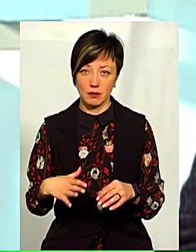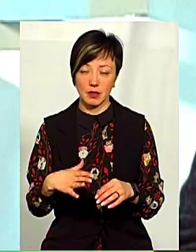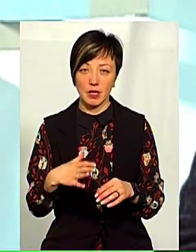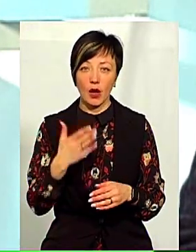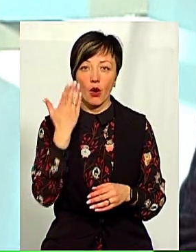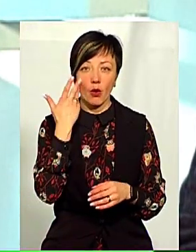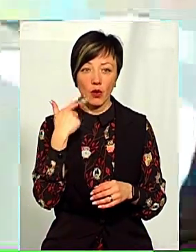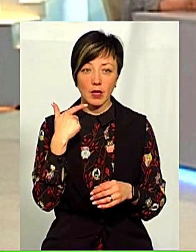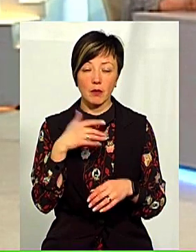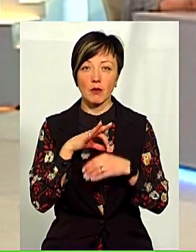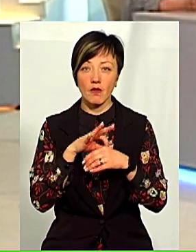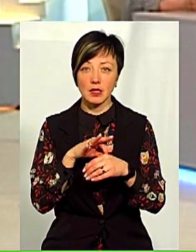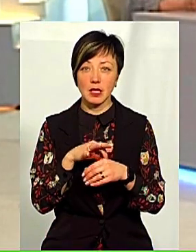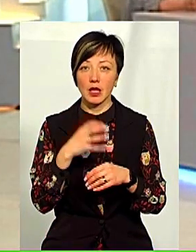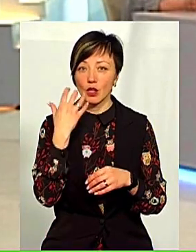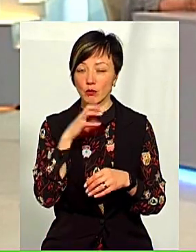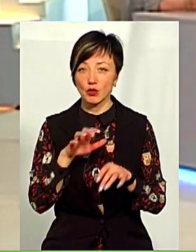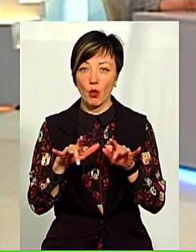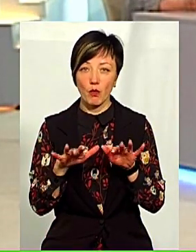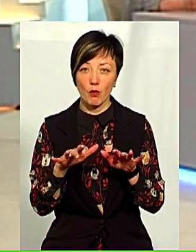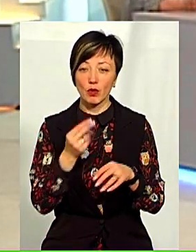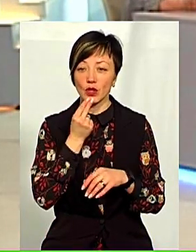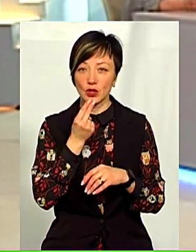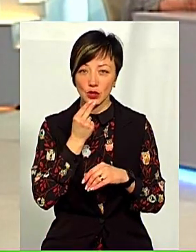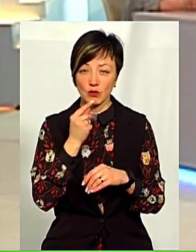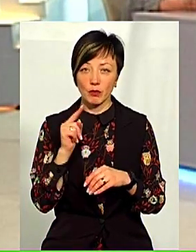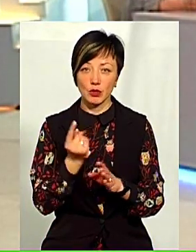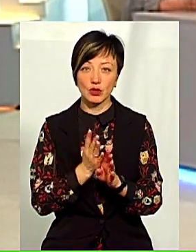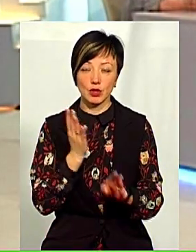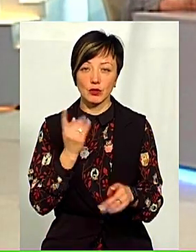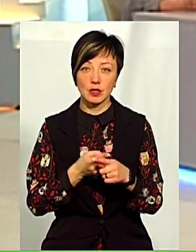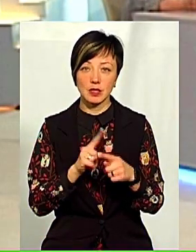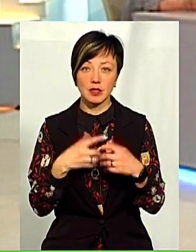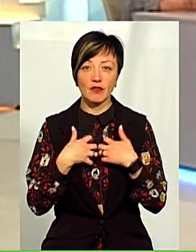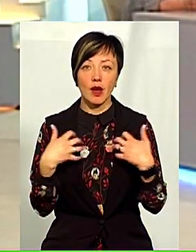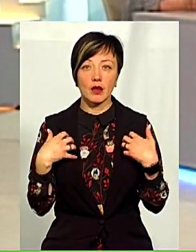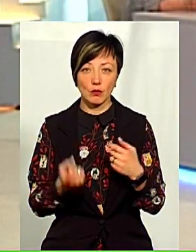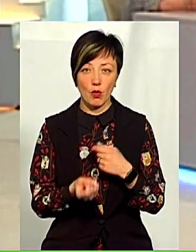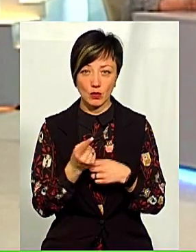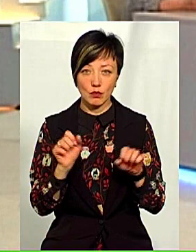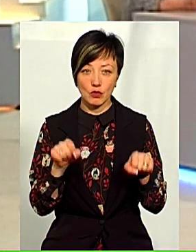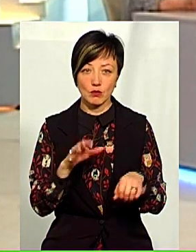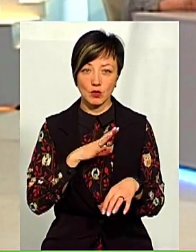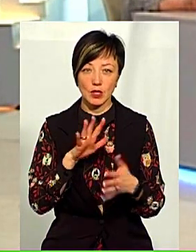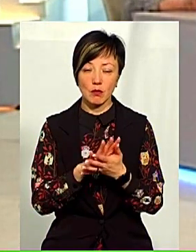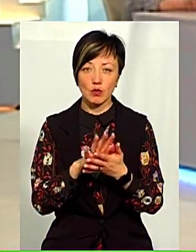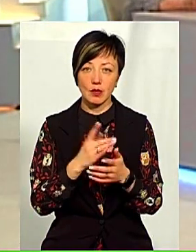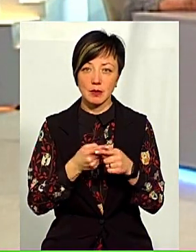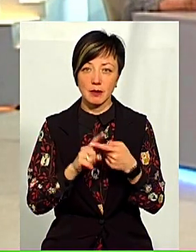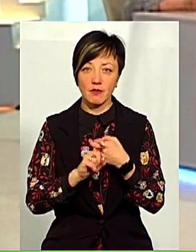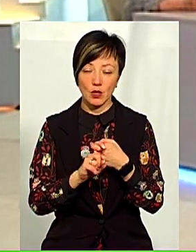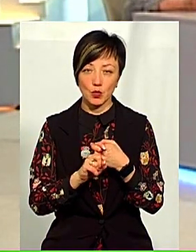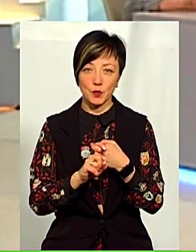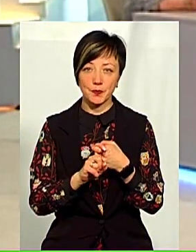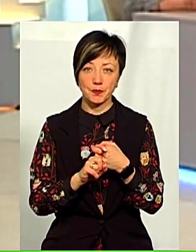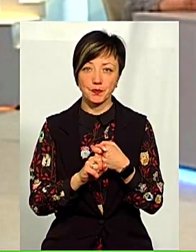коли провести термічну обробку їжі, в першу чергу це тваринного походження, яка може бути забруднена цим